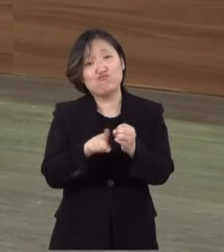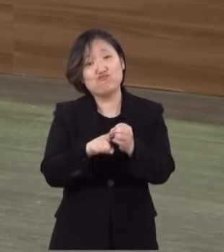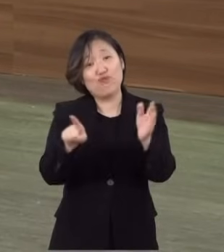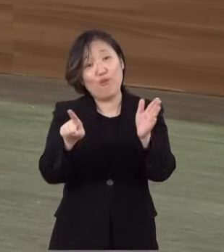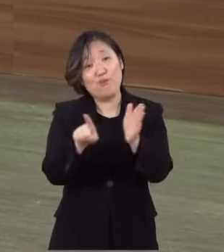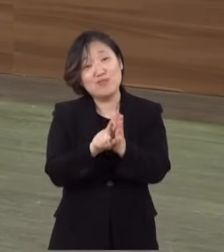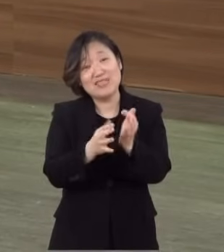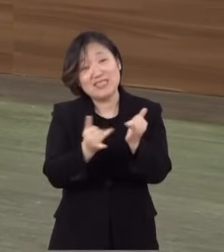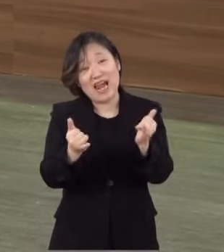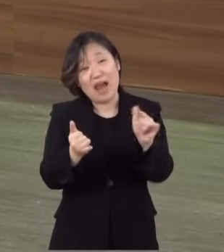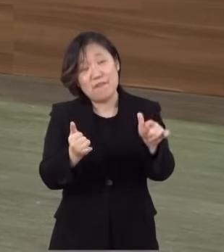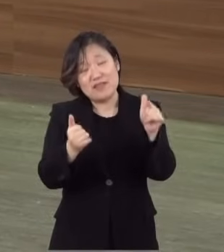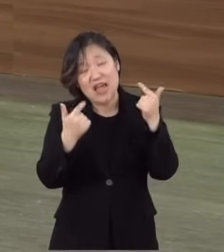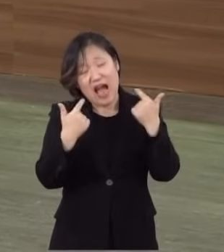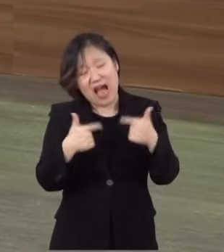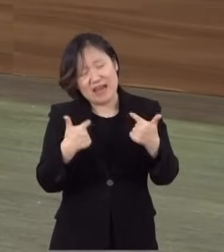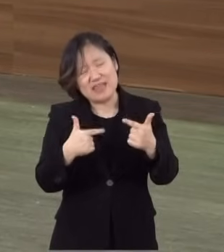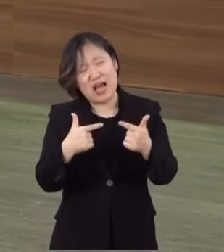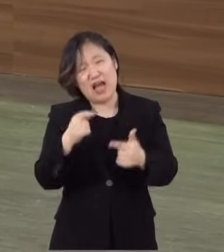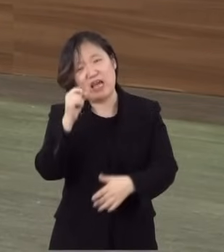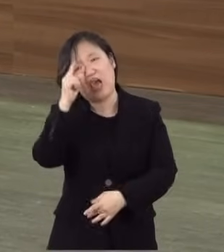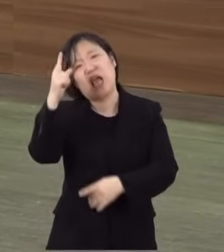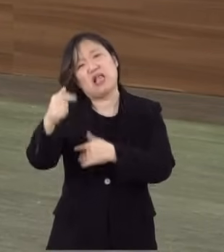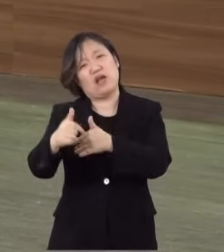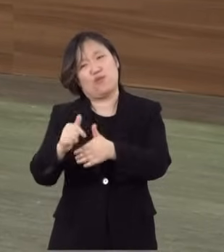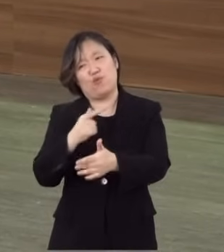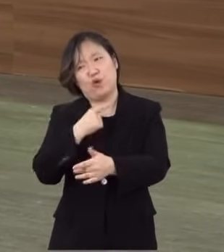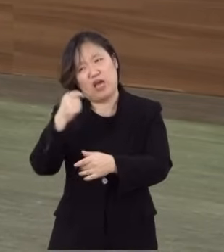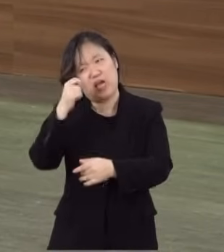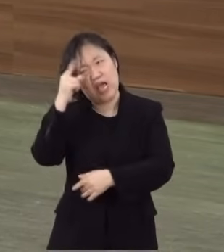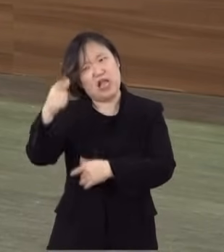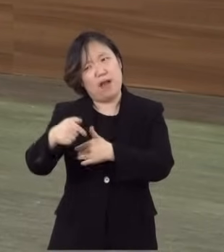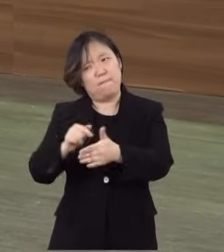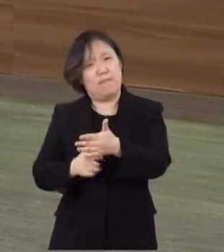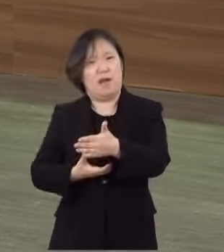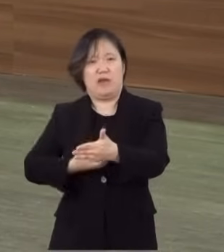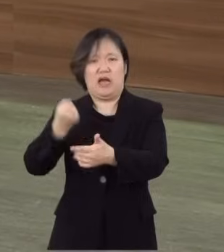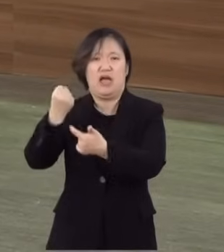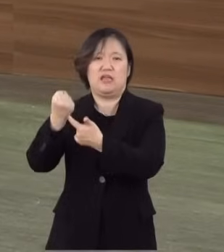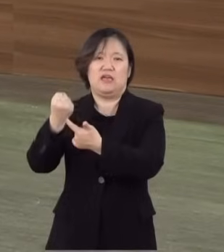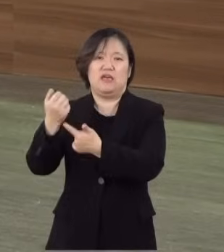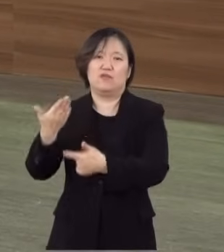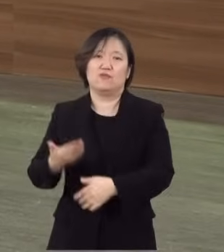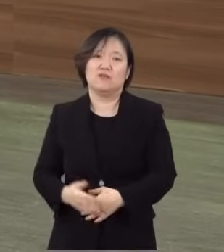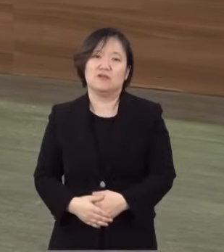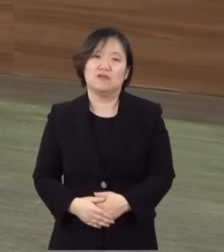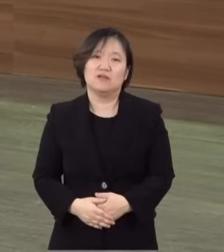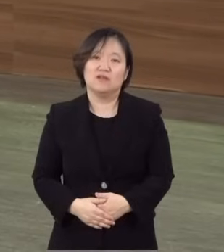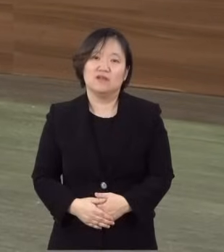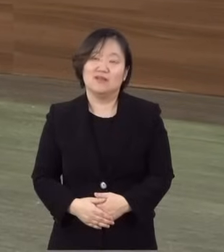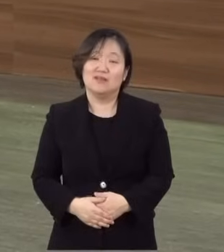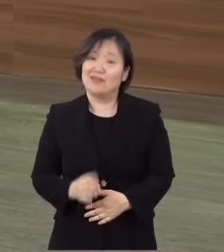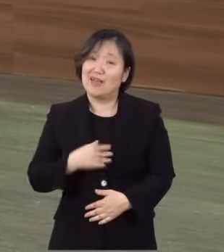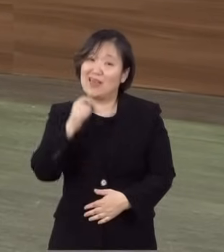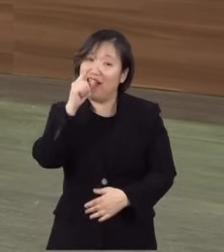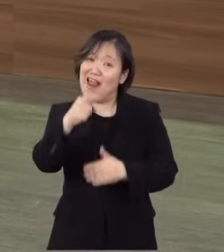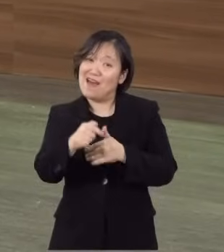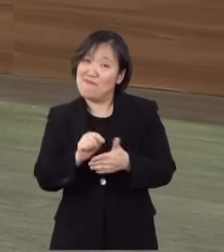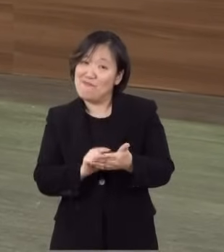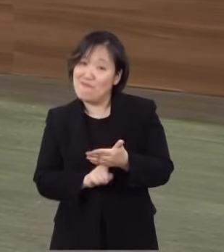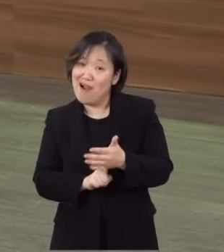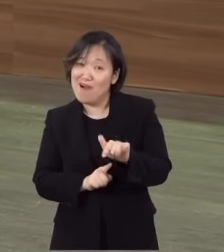불자들은 항상 보리심을 가져야 됩니다 보리심에 대해서 설하고 있는